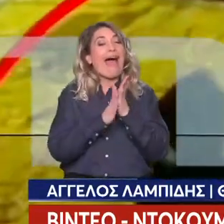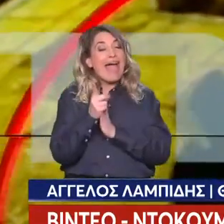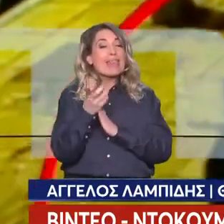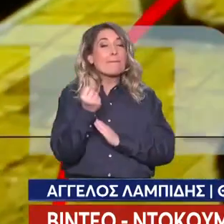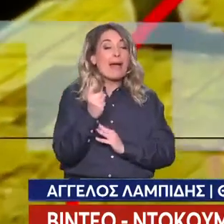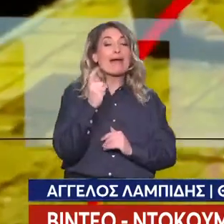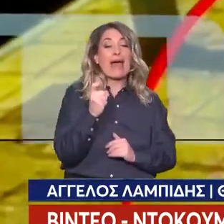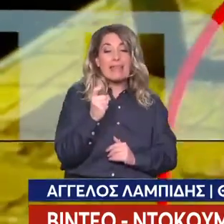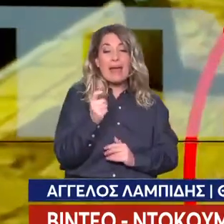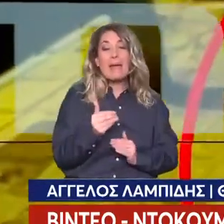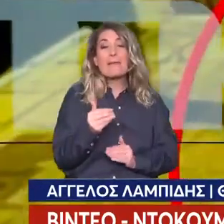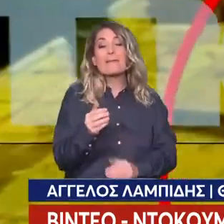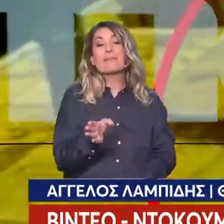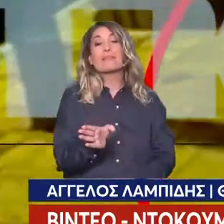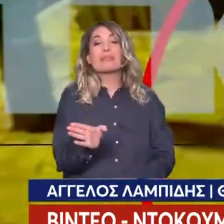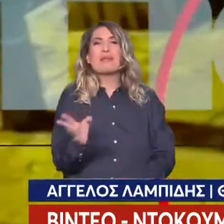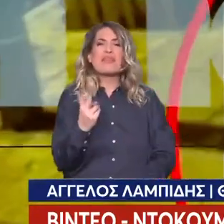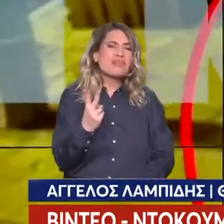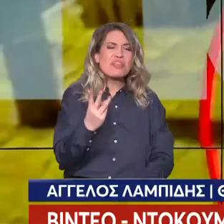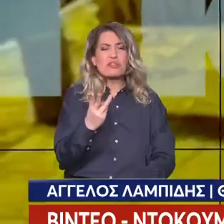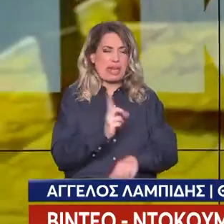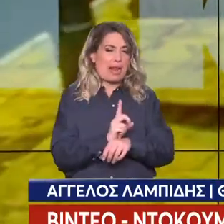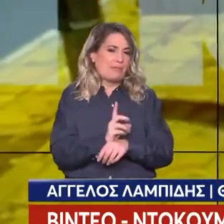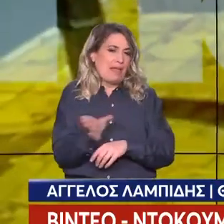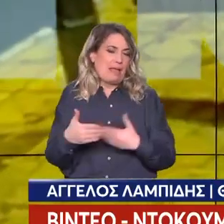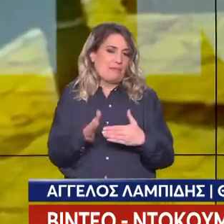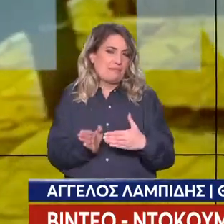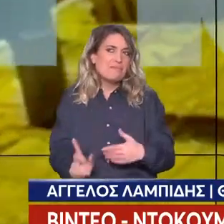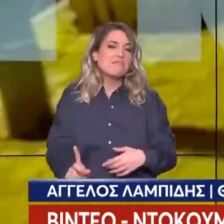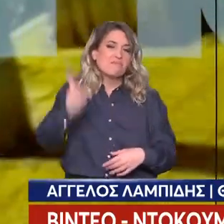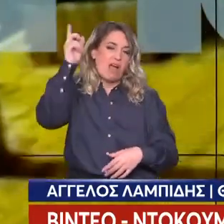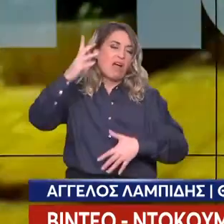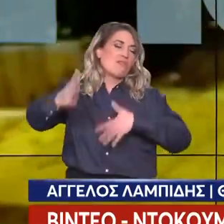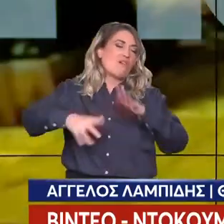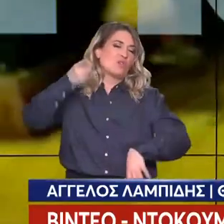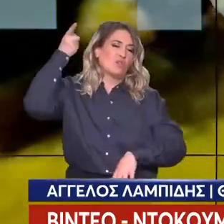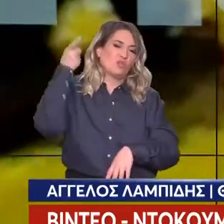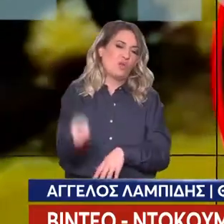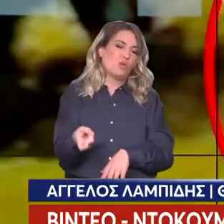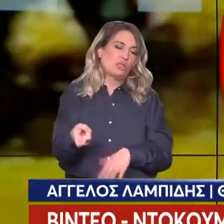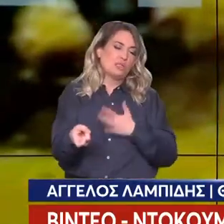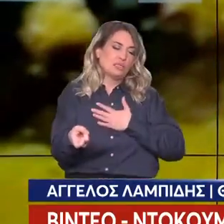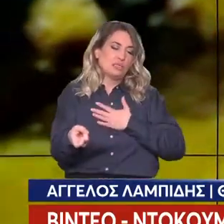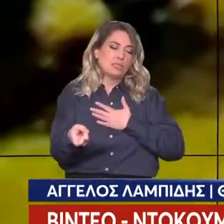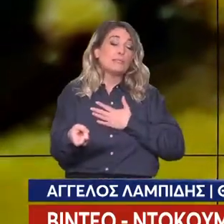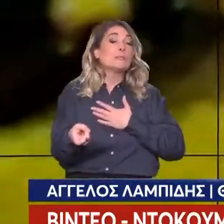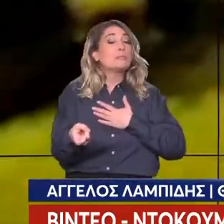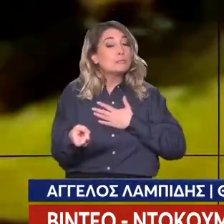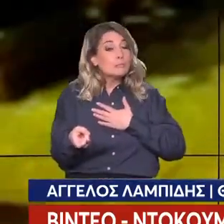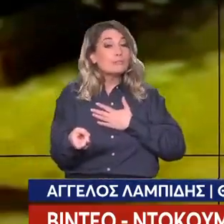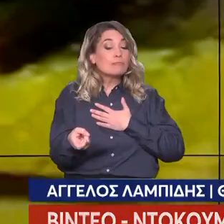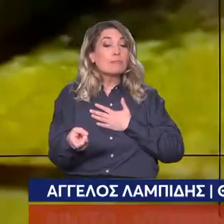περίπου 2-3 λεπτά μετά φτάνουν στο σπίτι, μπαίνουν μέσα και ακολουθούν όλα αυτά που γνωρίζουμε δυστυχώς. Ένα λεπτό μετά